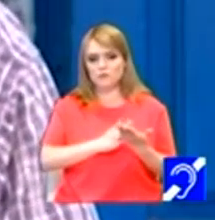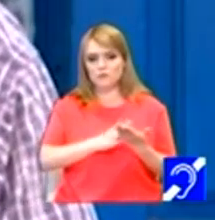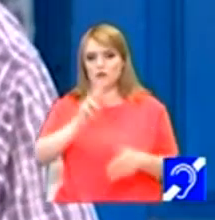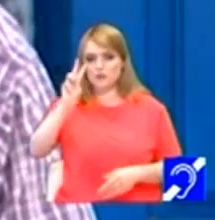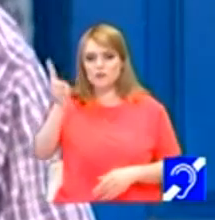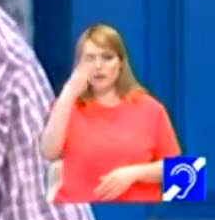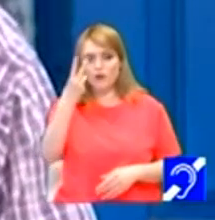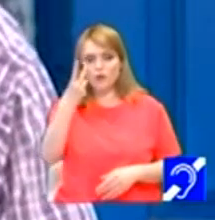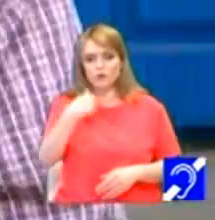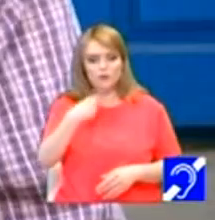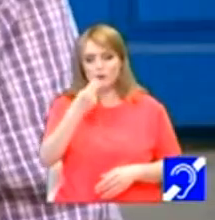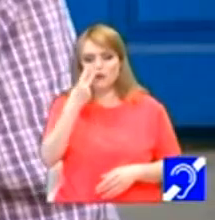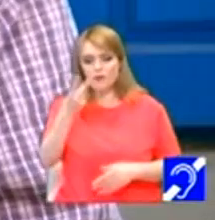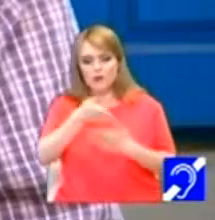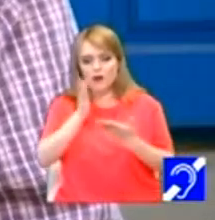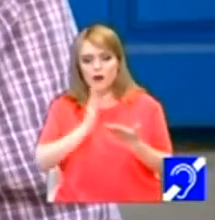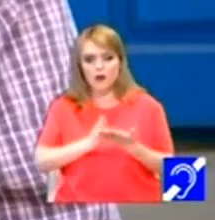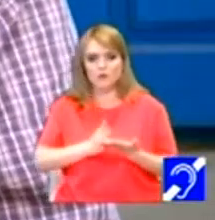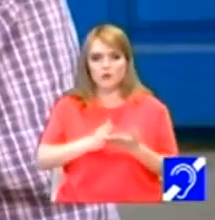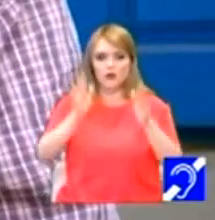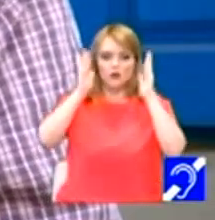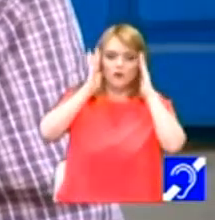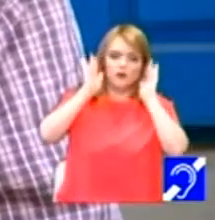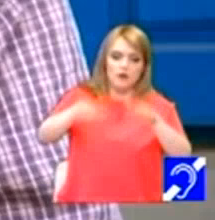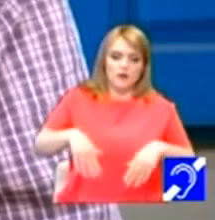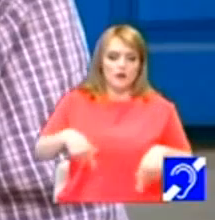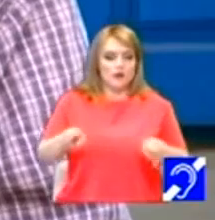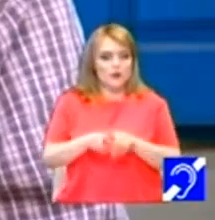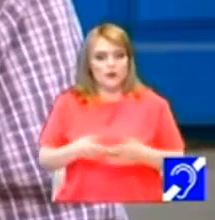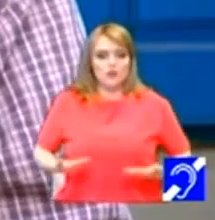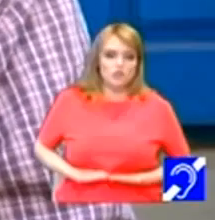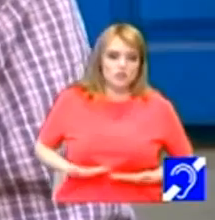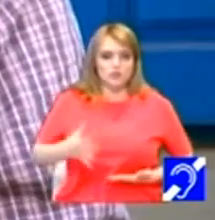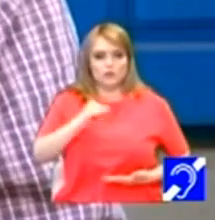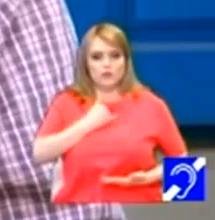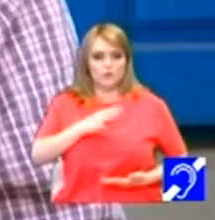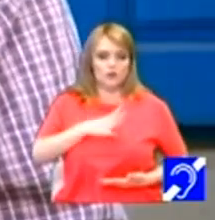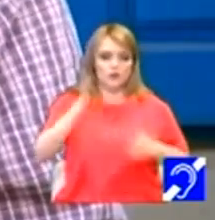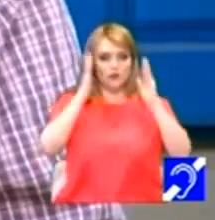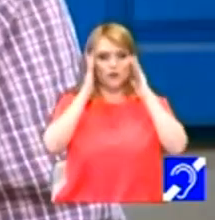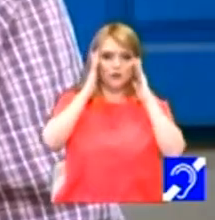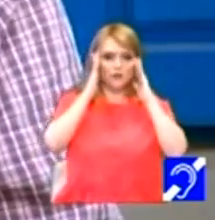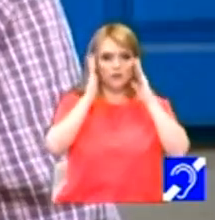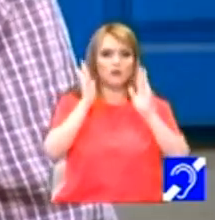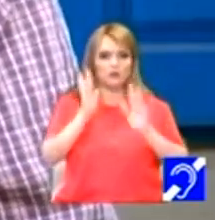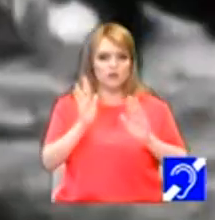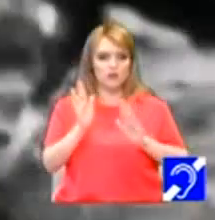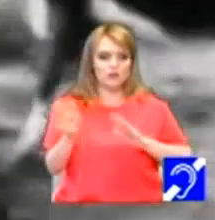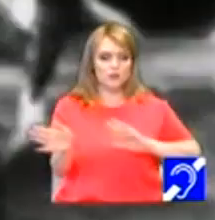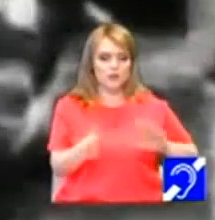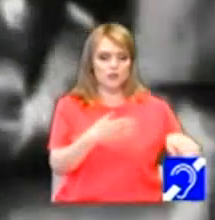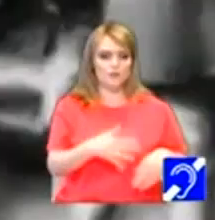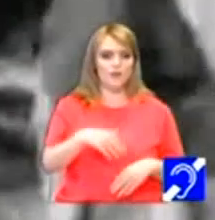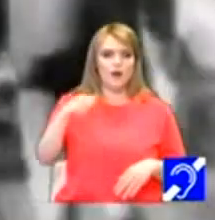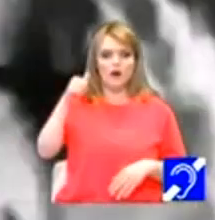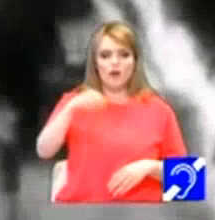Doi ani de zile n-am văzut pâine. Vai, viața aceea care era. Și uite așa au trecut toate.